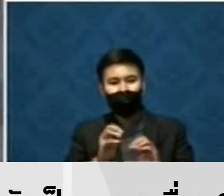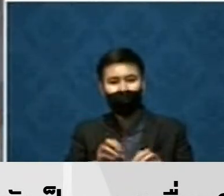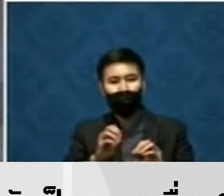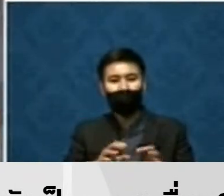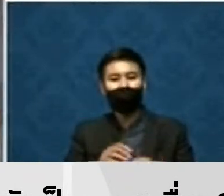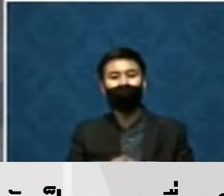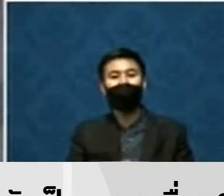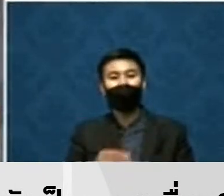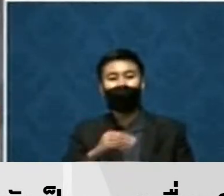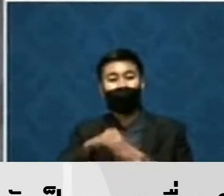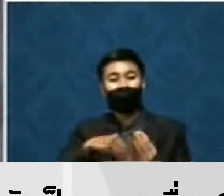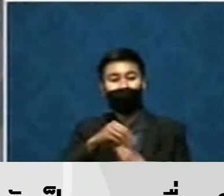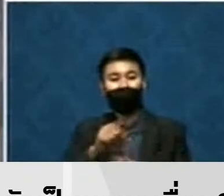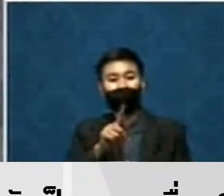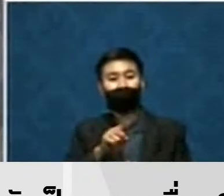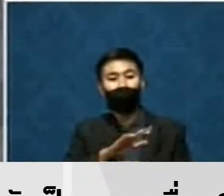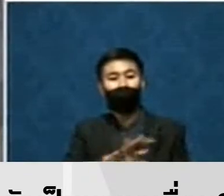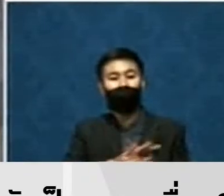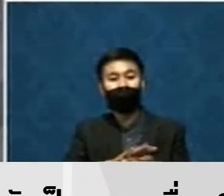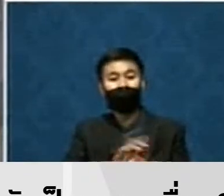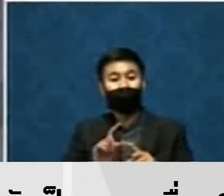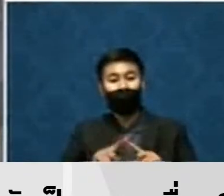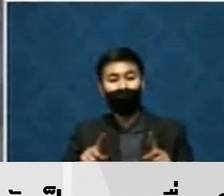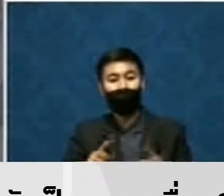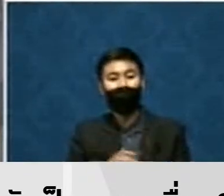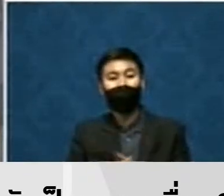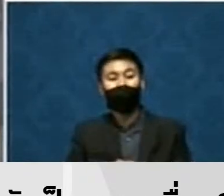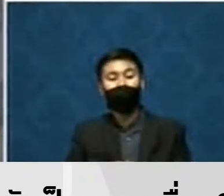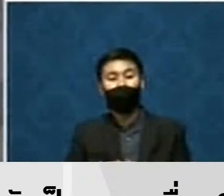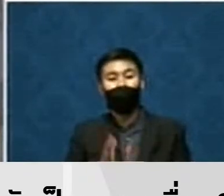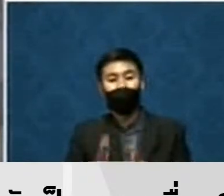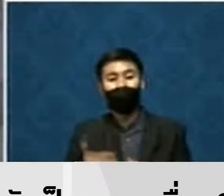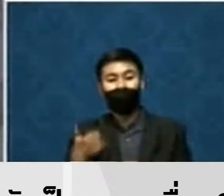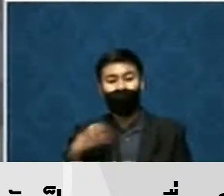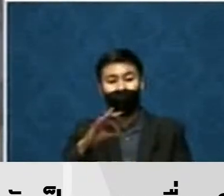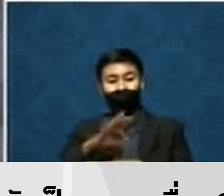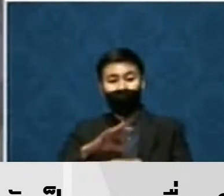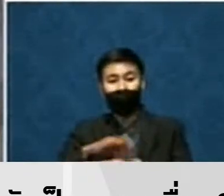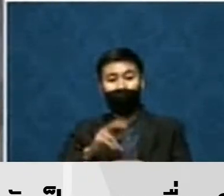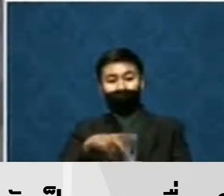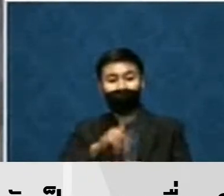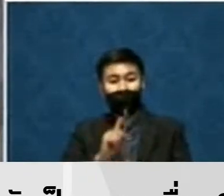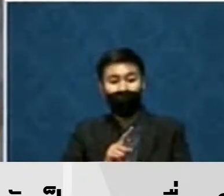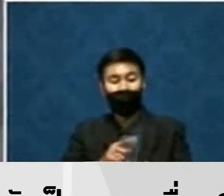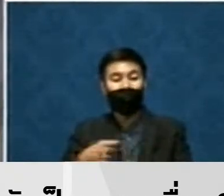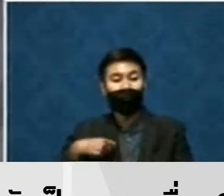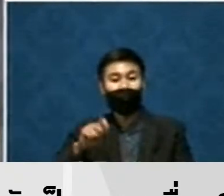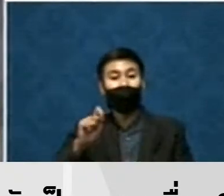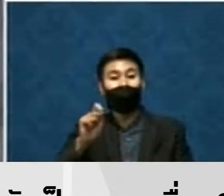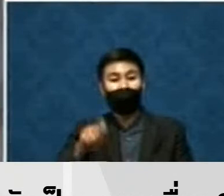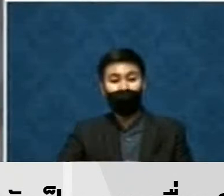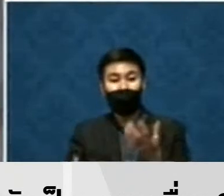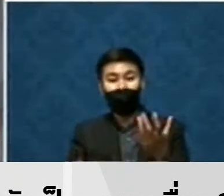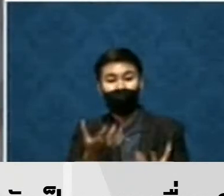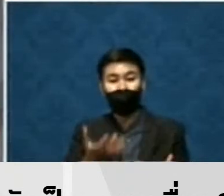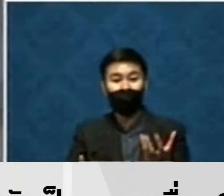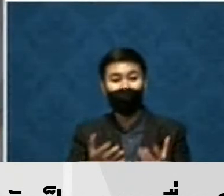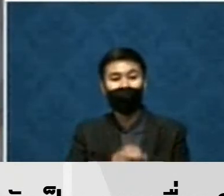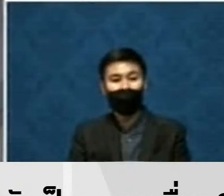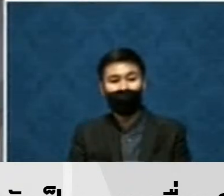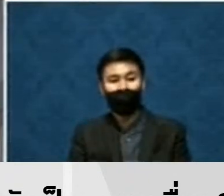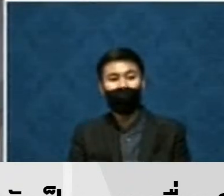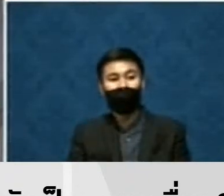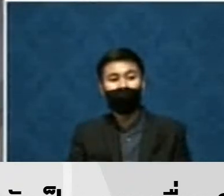ใจมันไม่แพงขนาดนั้นเนี่ยเนี้ยคือซื้อหาที่ช่วยซื้อรถหรู 7ล้านบาท